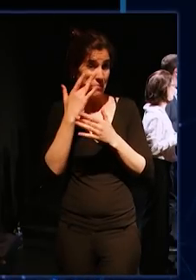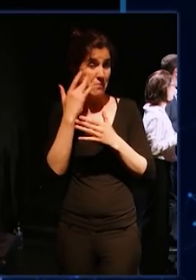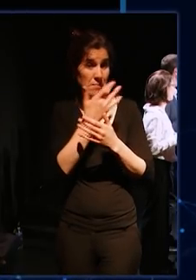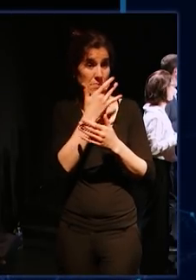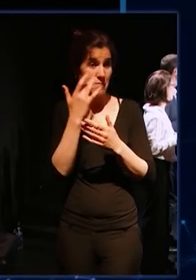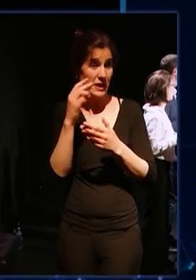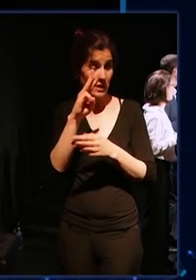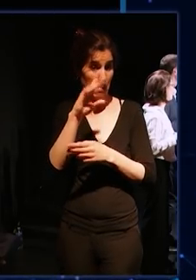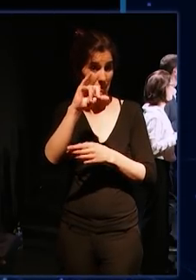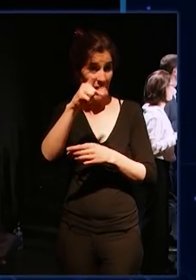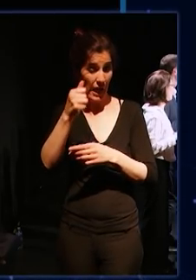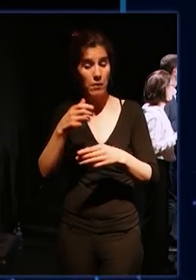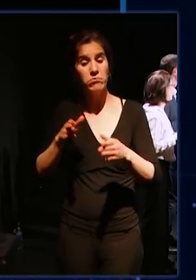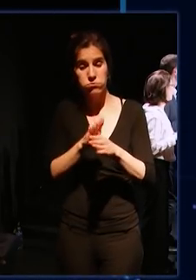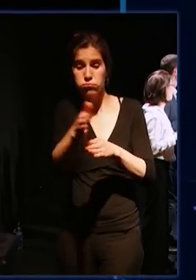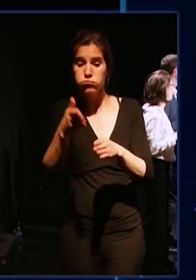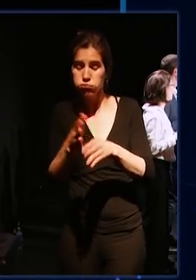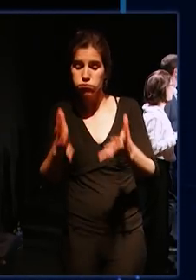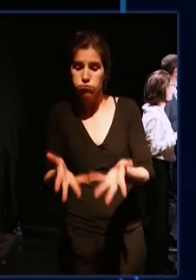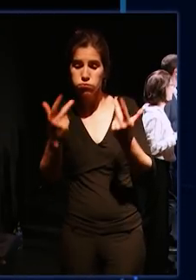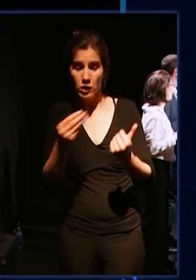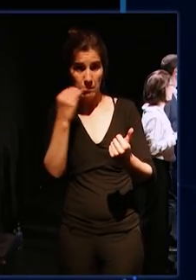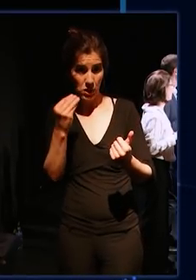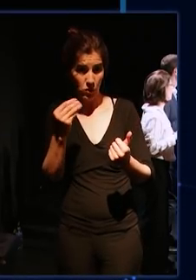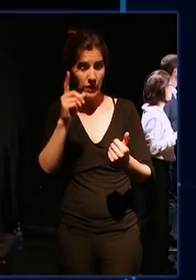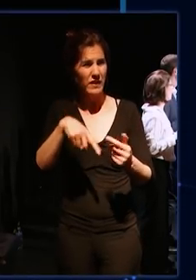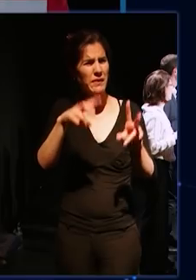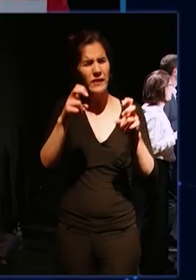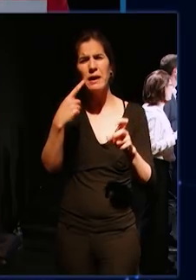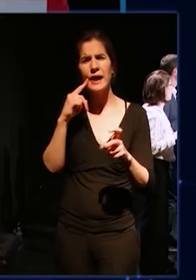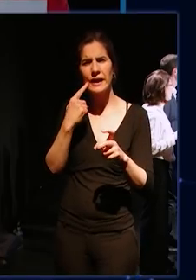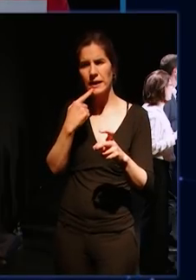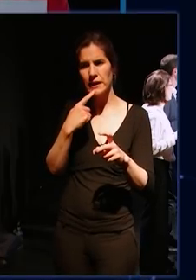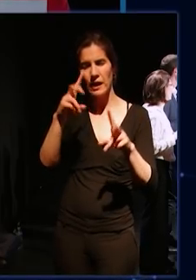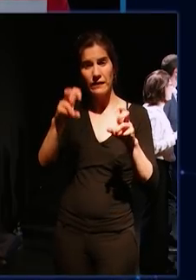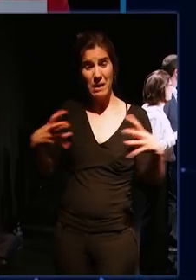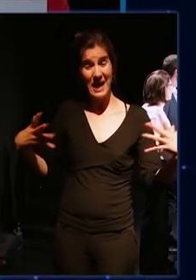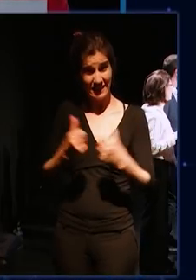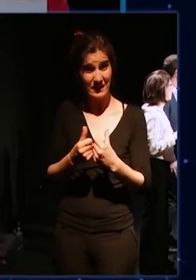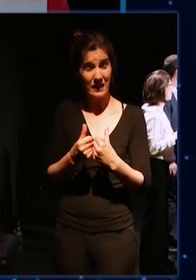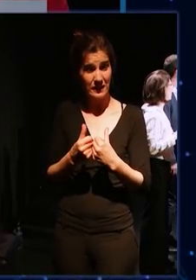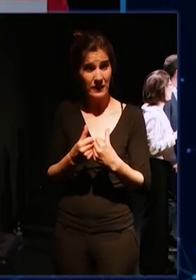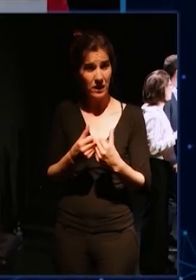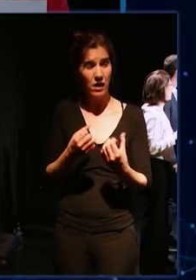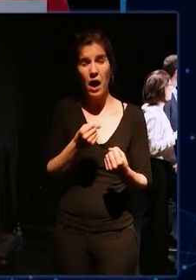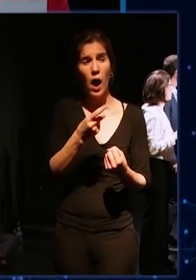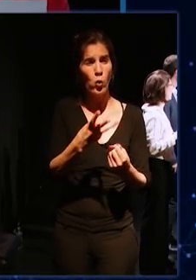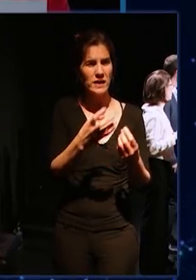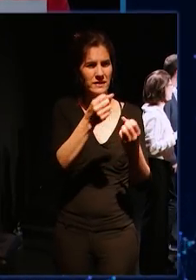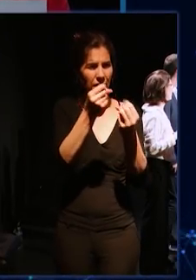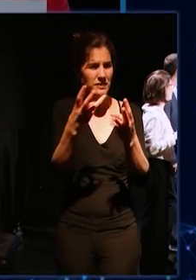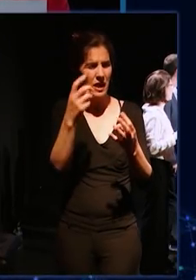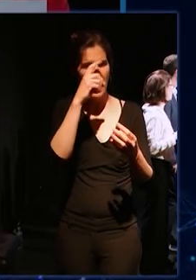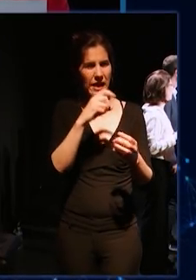agafant la paraula del que ha dit l'Enric, en termes d'accidentalitat, només per donar-vos unes dades, en el 2016, 2017